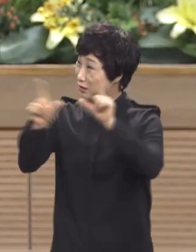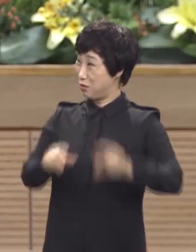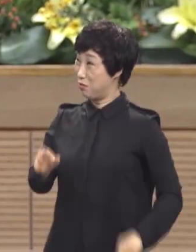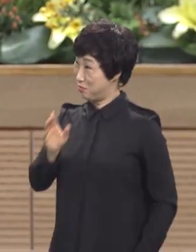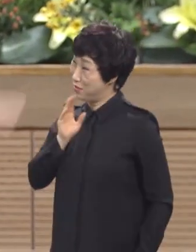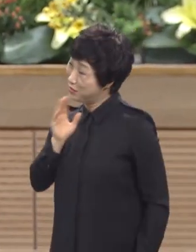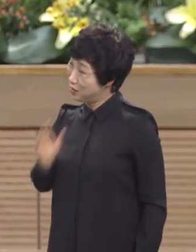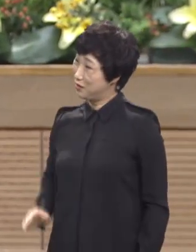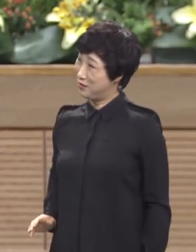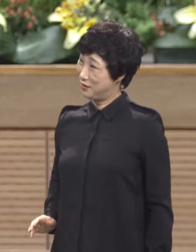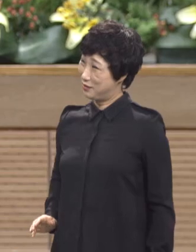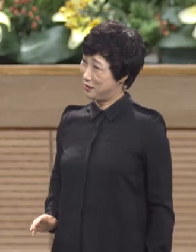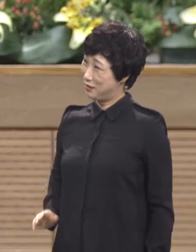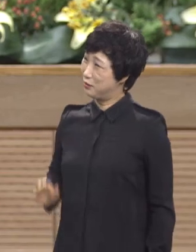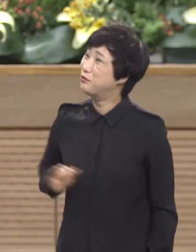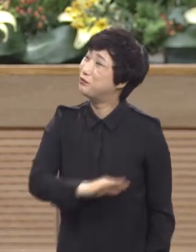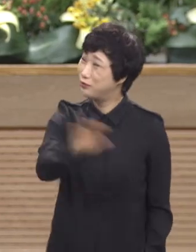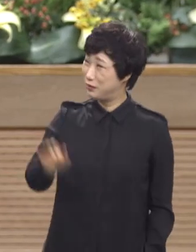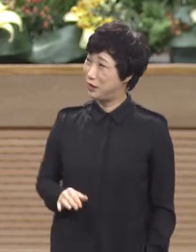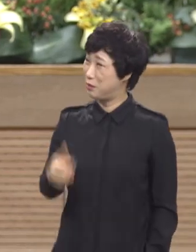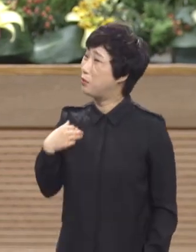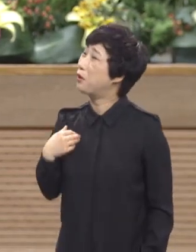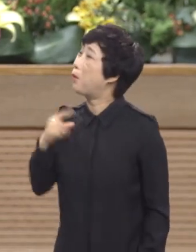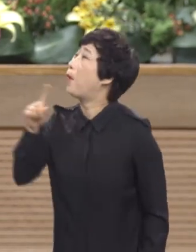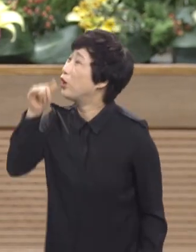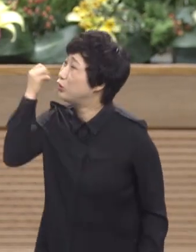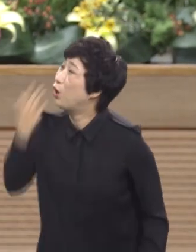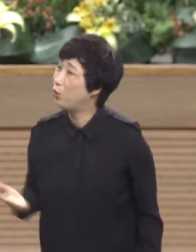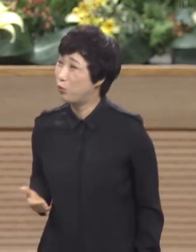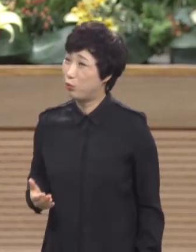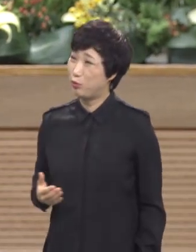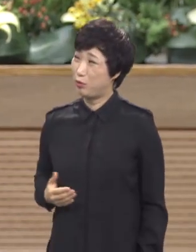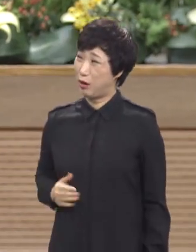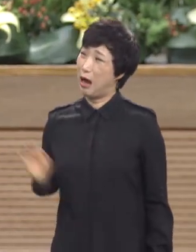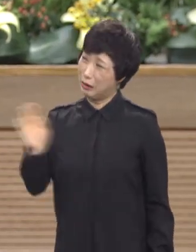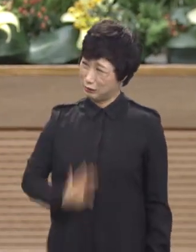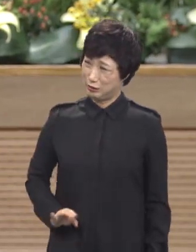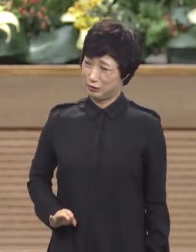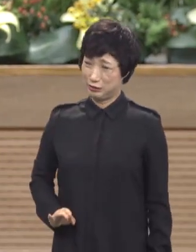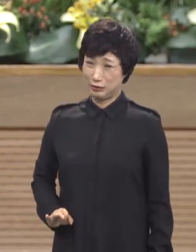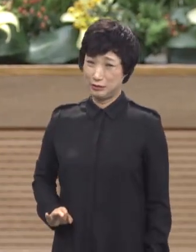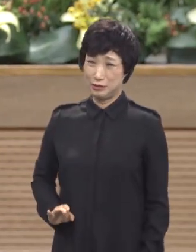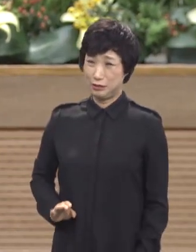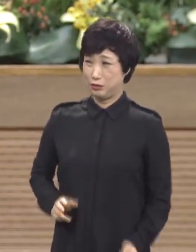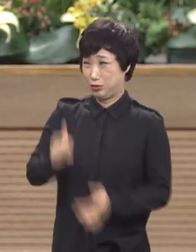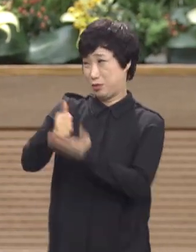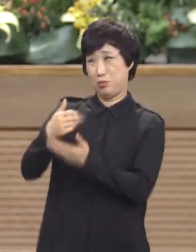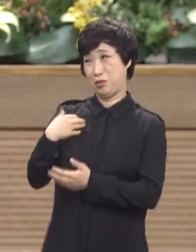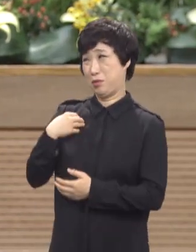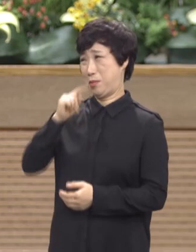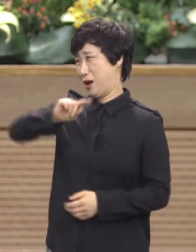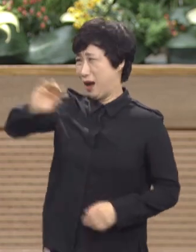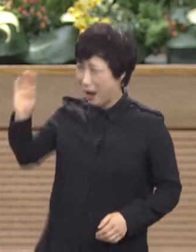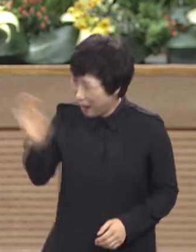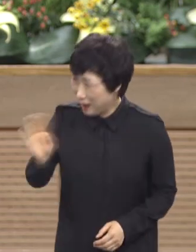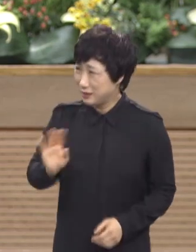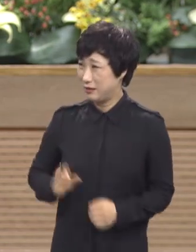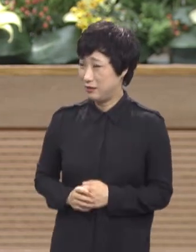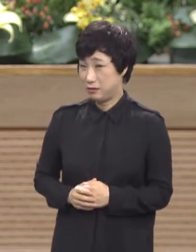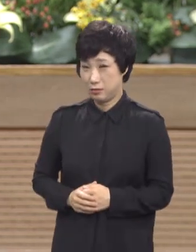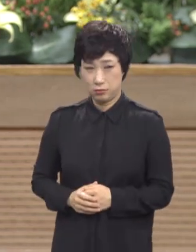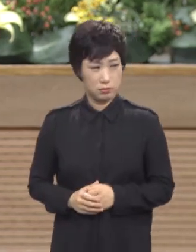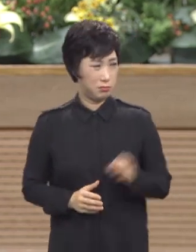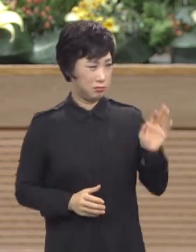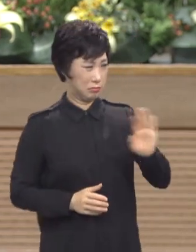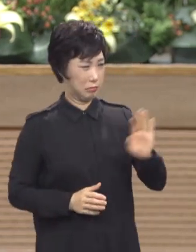다녔는데 언제 한 번이나 부인하는 거 보셨소? 절대 주님을 부인하지 않습니다.